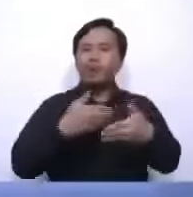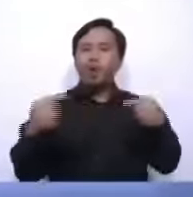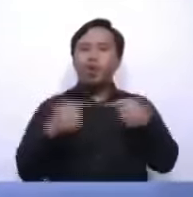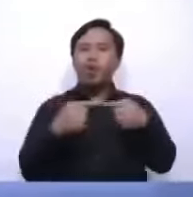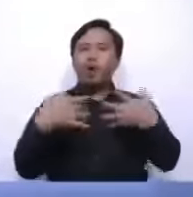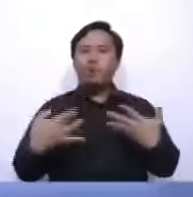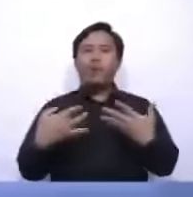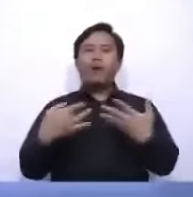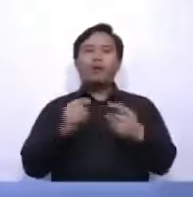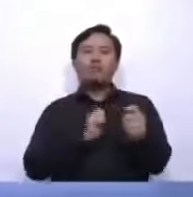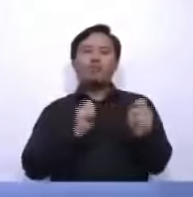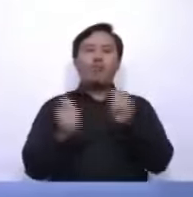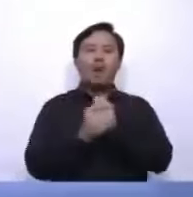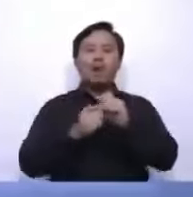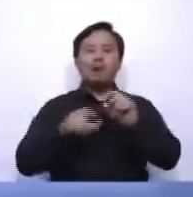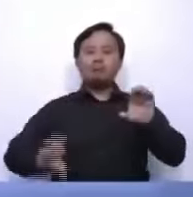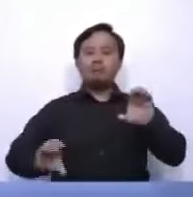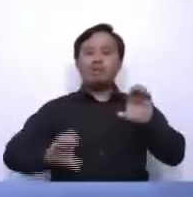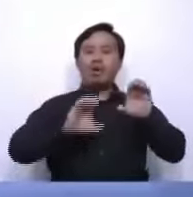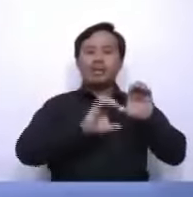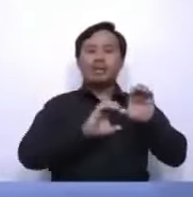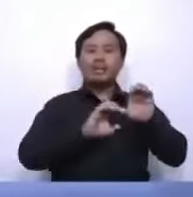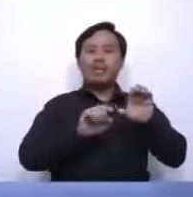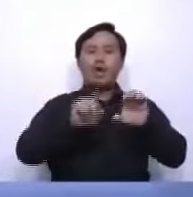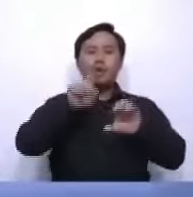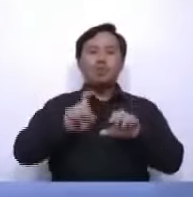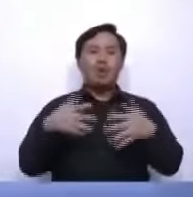birokrasi ini diperlukan adanya pertama